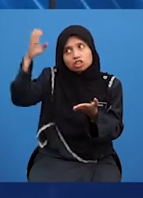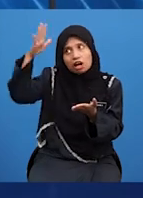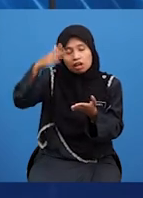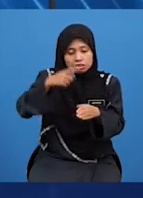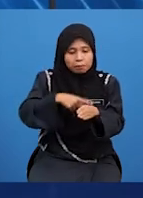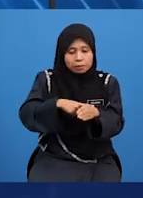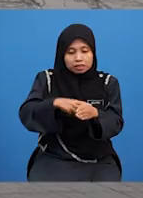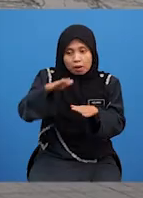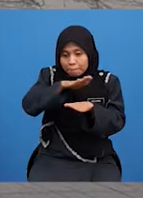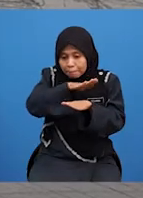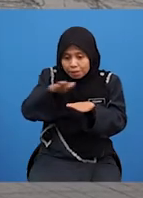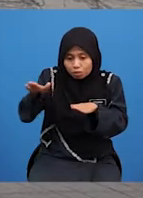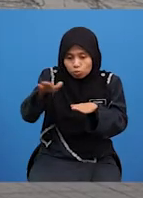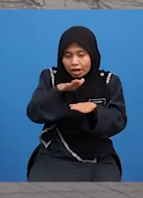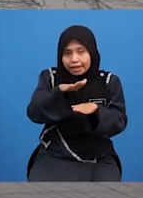pada permukaan objek.